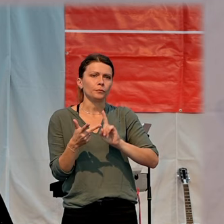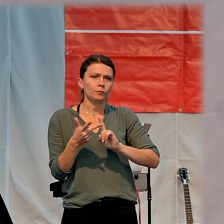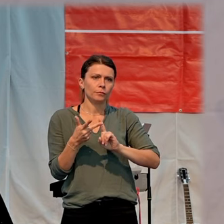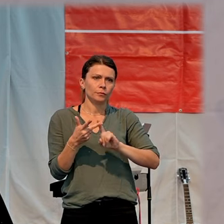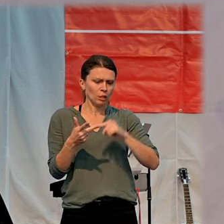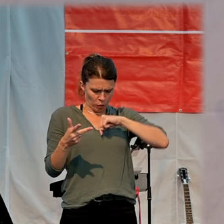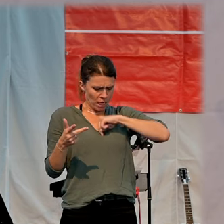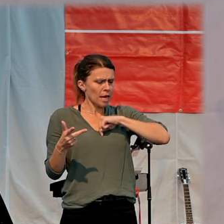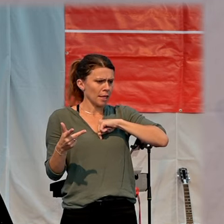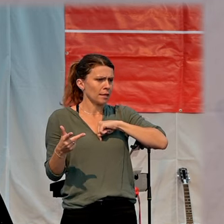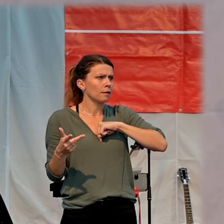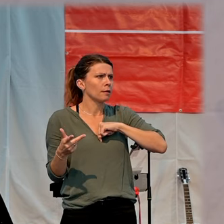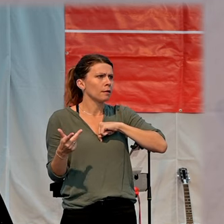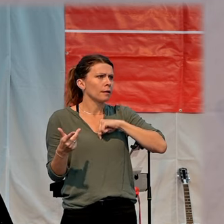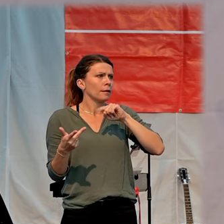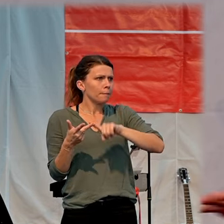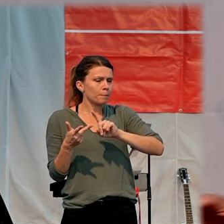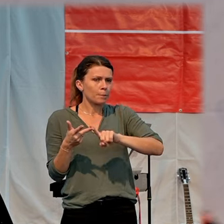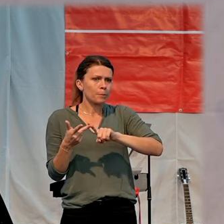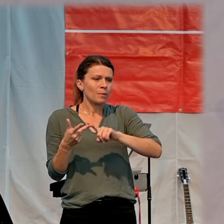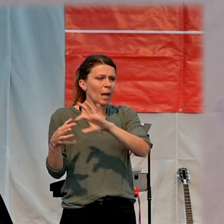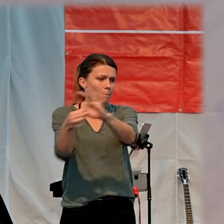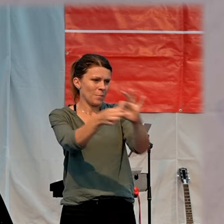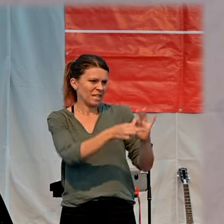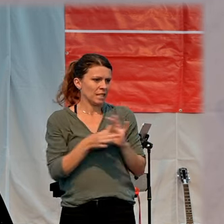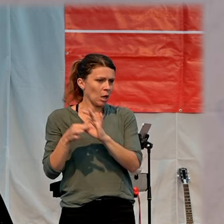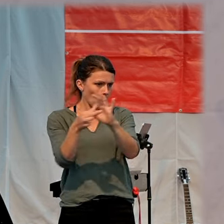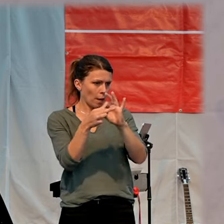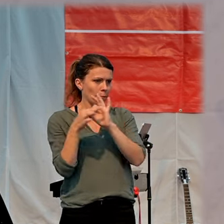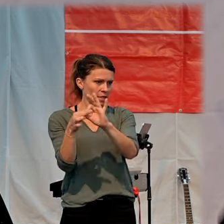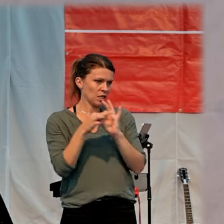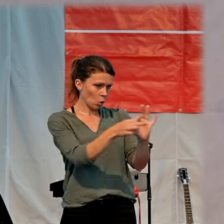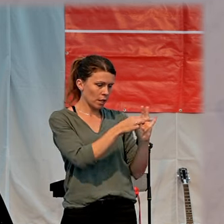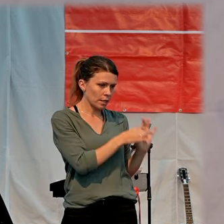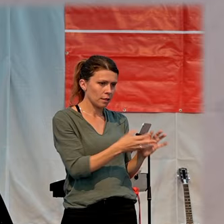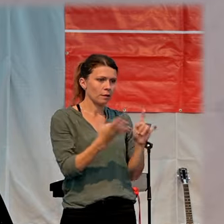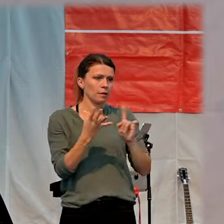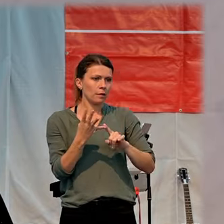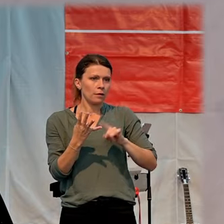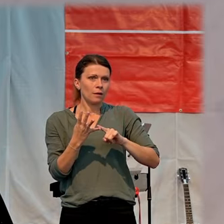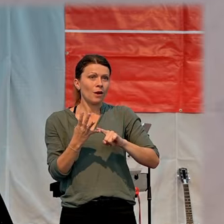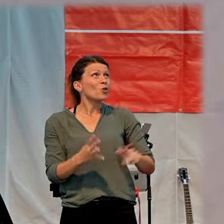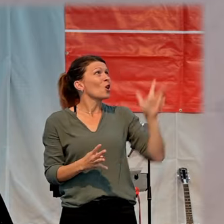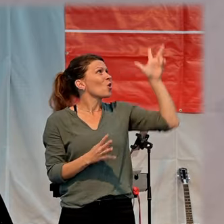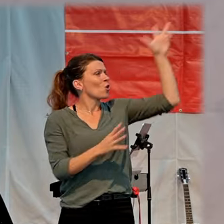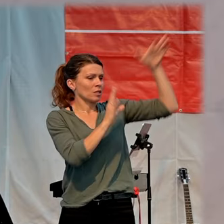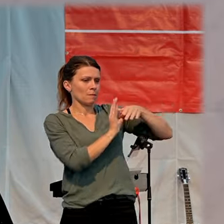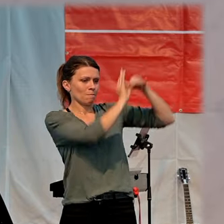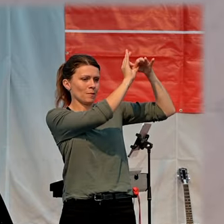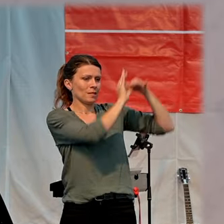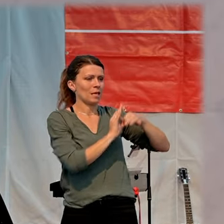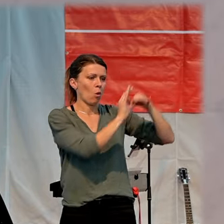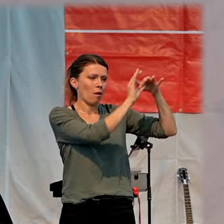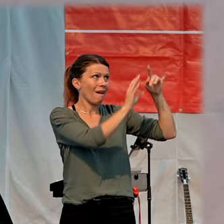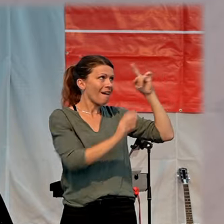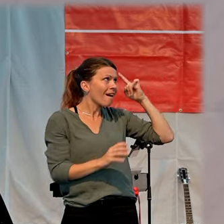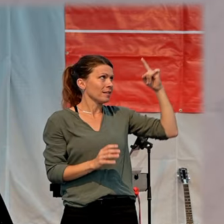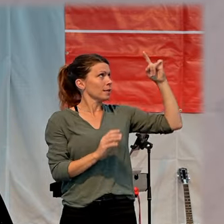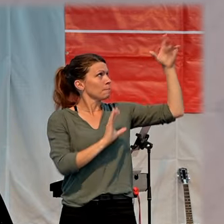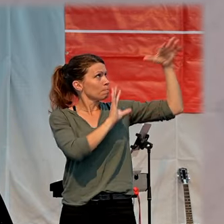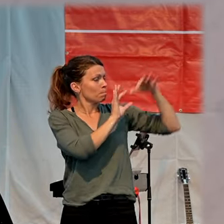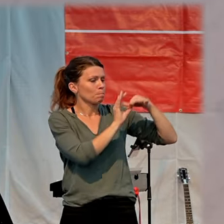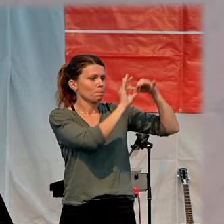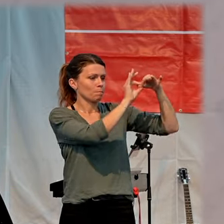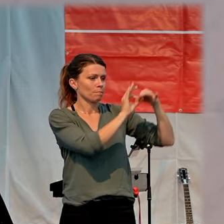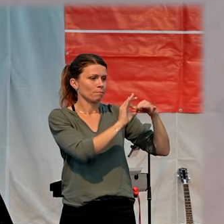innere Mensch, dann in seinen Beziehungen und in seiner Gottesbeziehung. Diese vier Dimensionen,